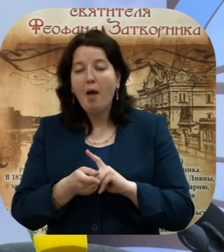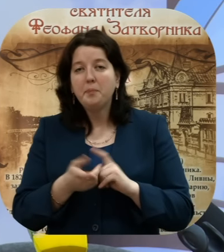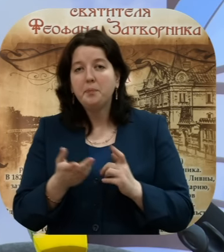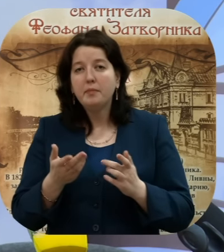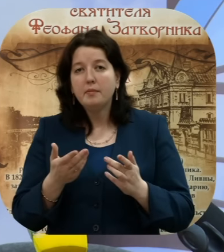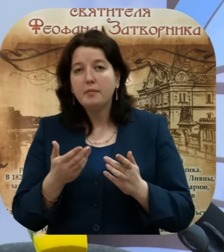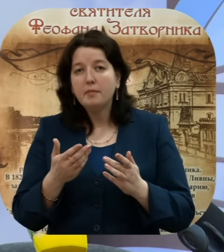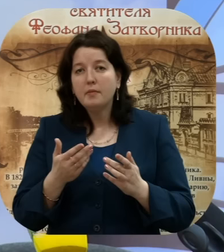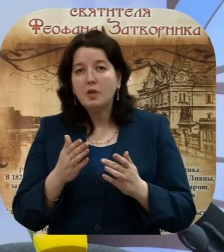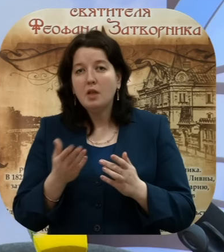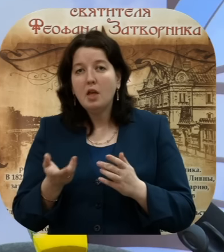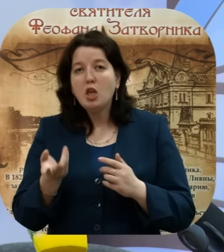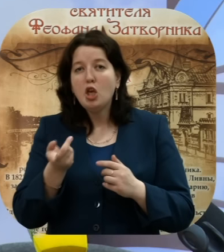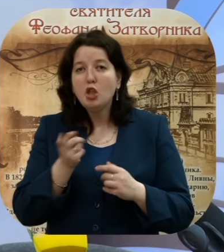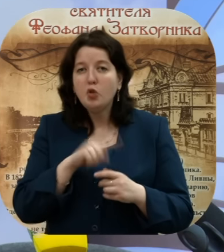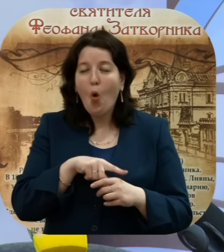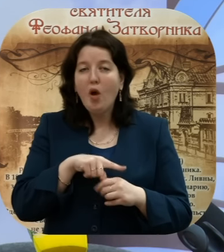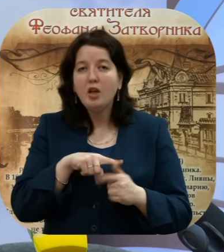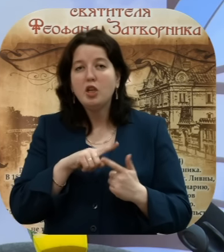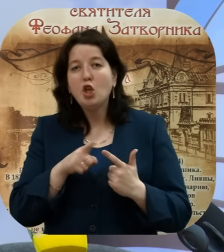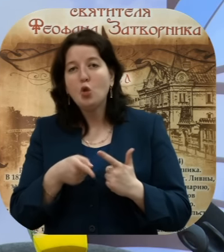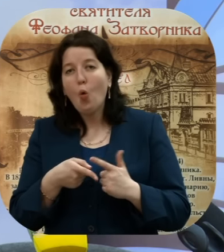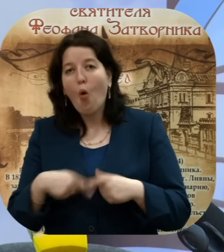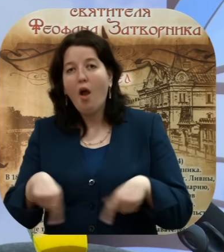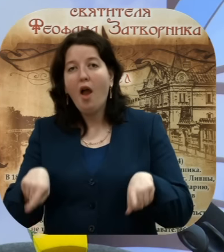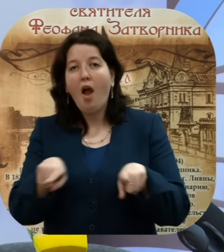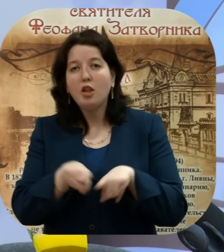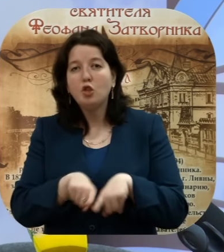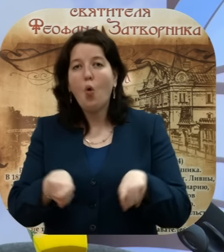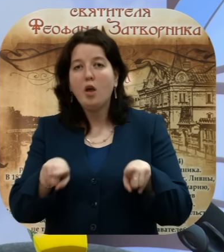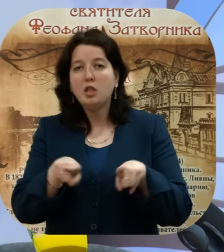Ибо то и другое одно и то же.